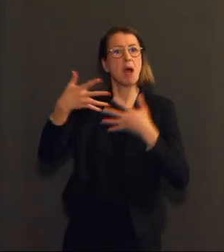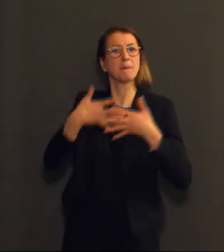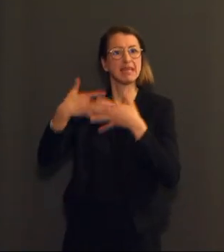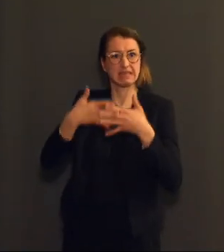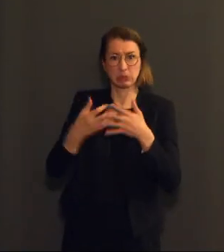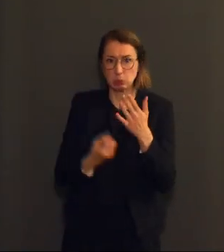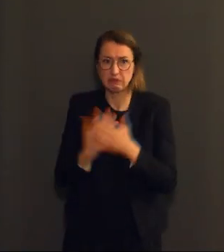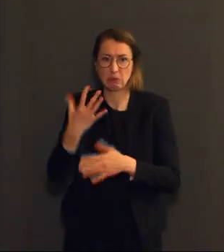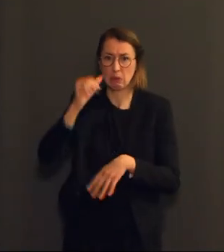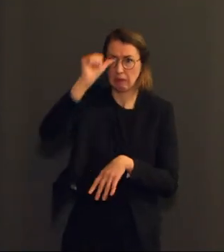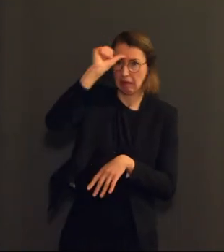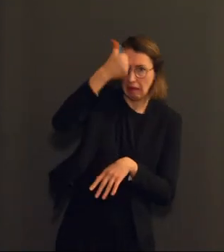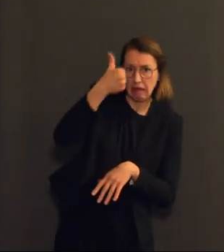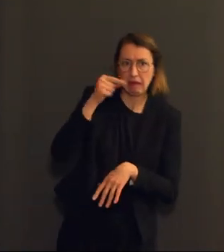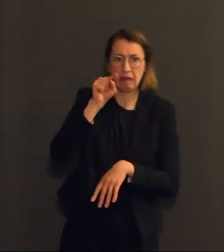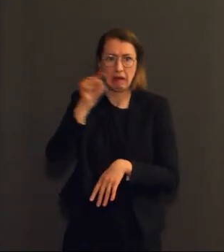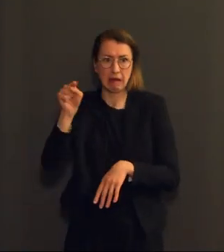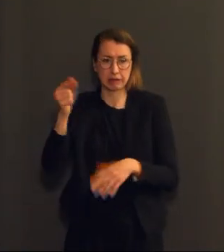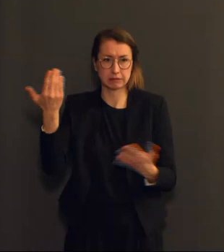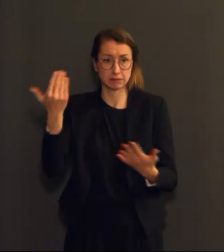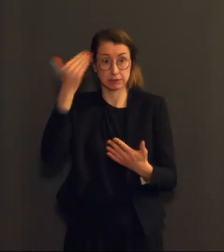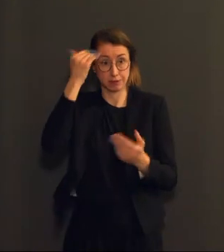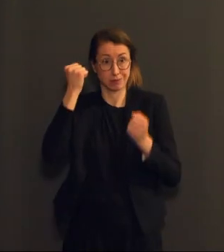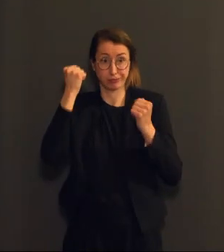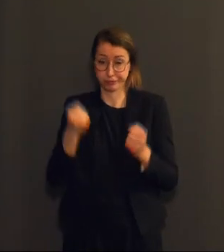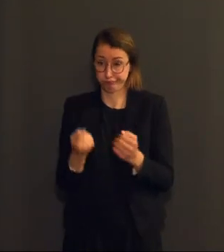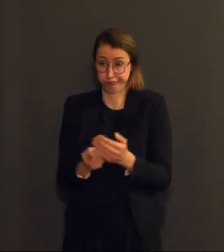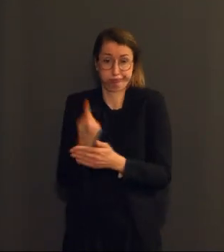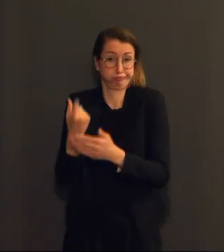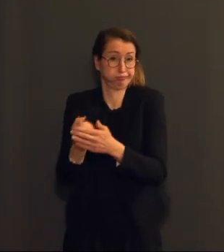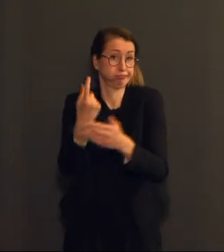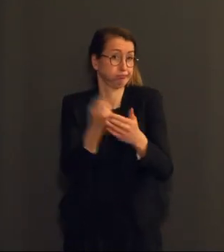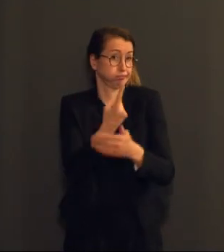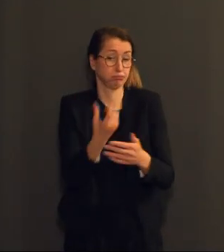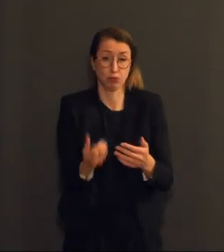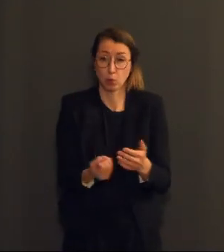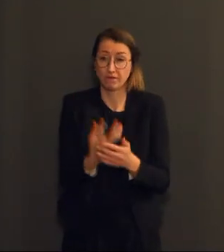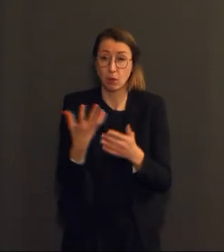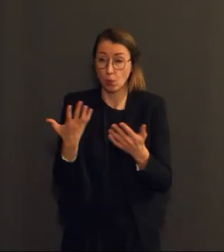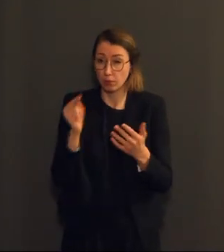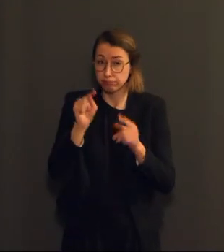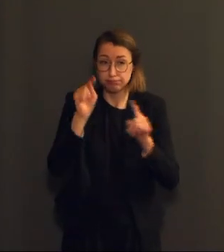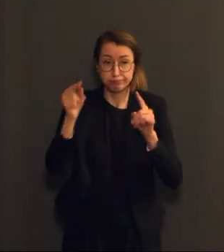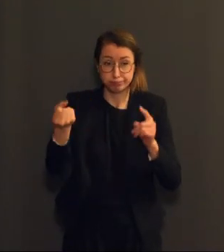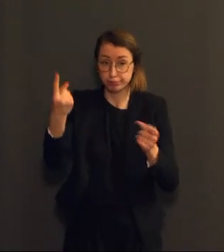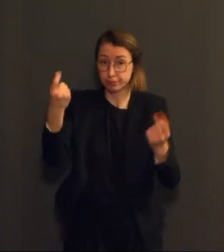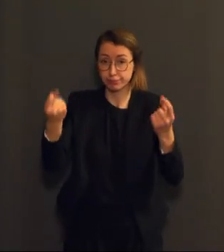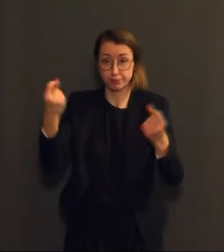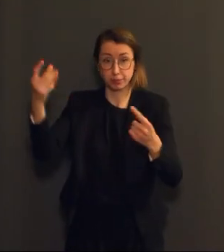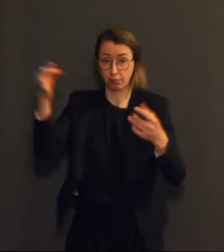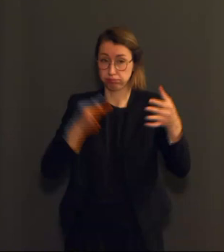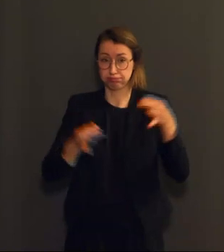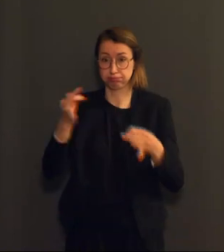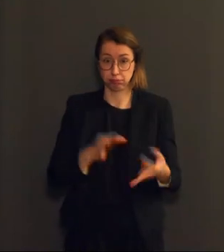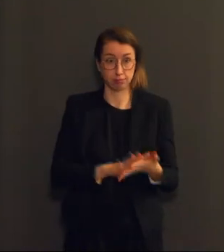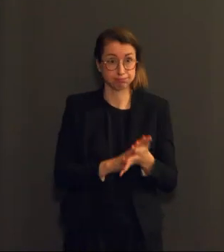droite, et pourquoi pas chez nous, qui puissent être des variants qui puissent poser éventuellement un problème. Alors, lorsque les